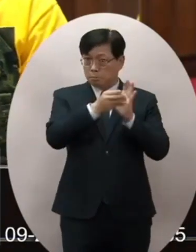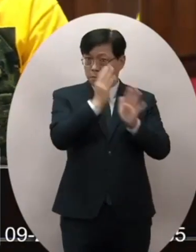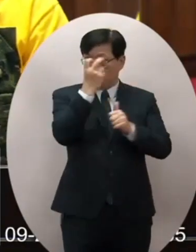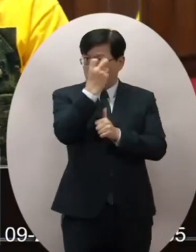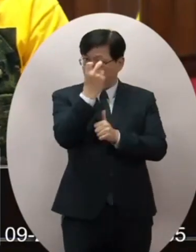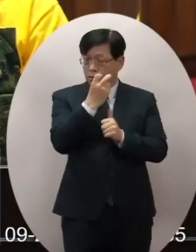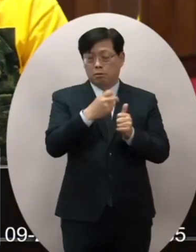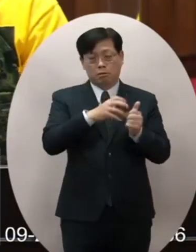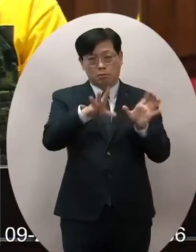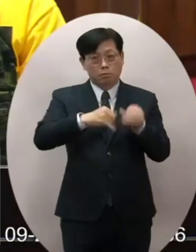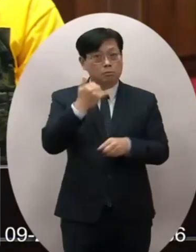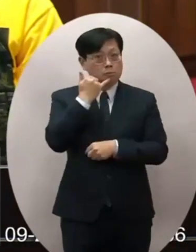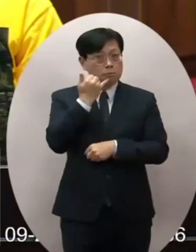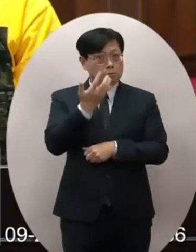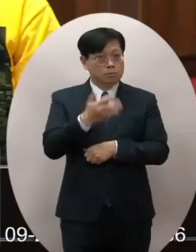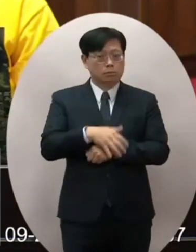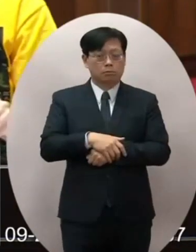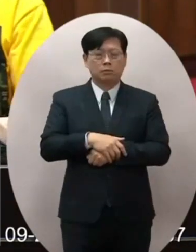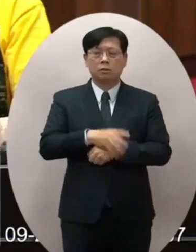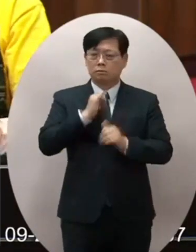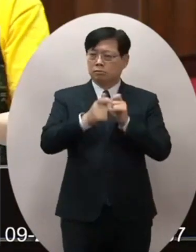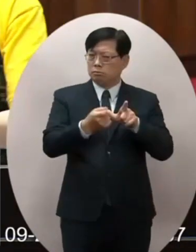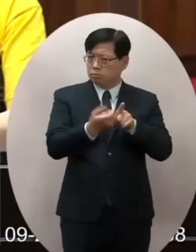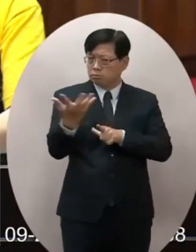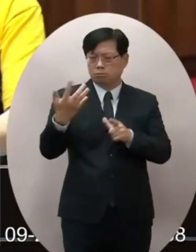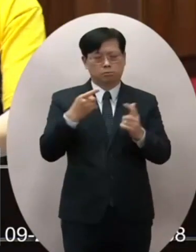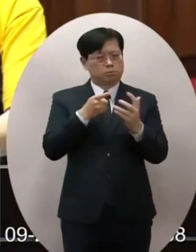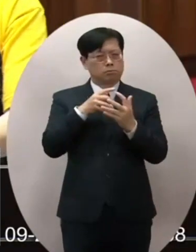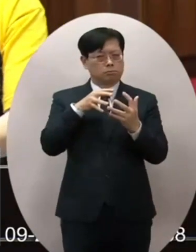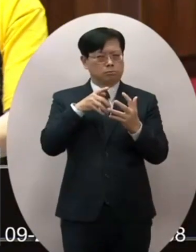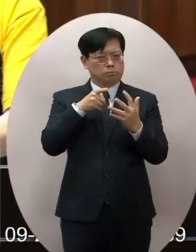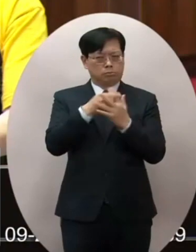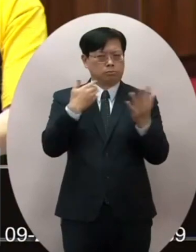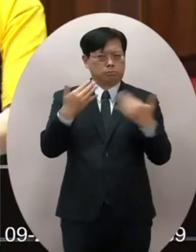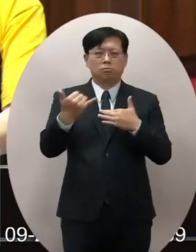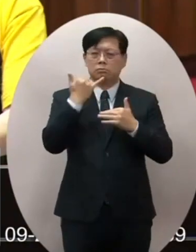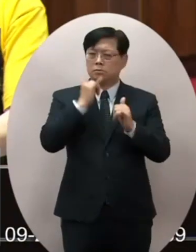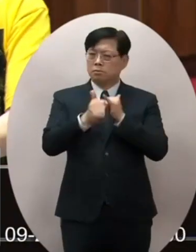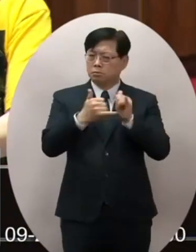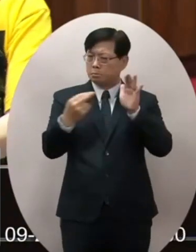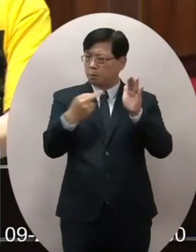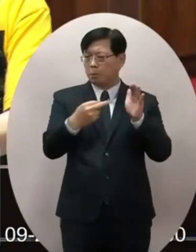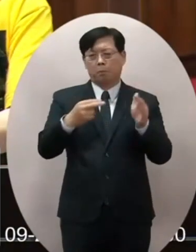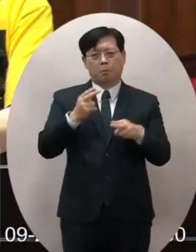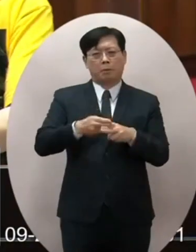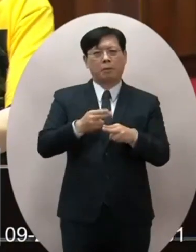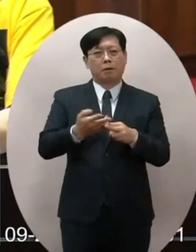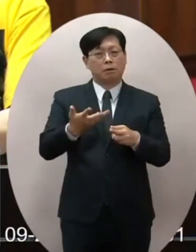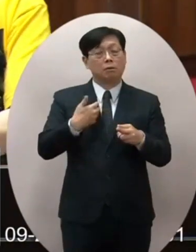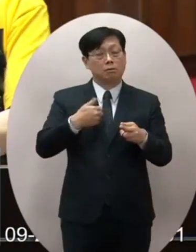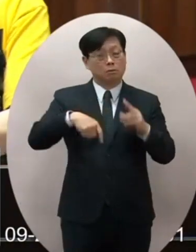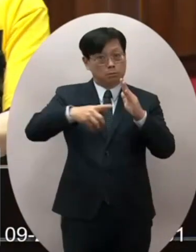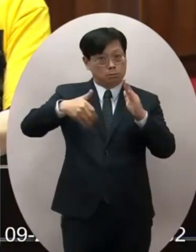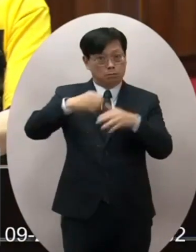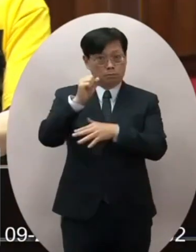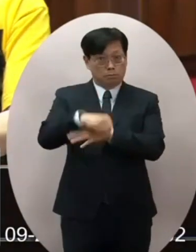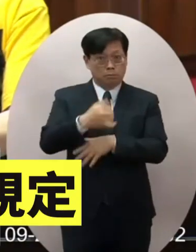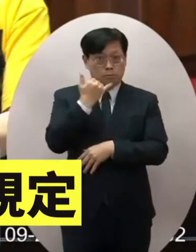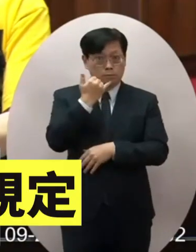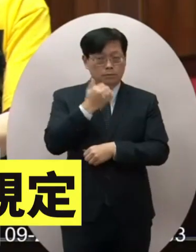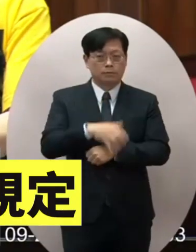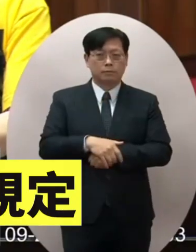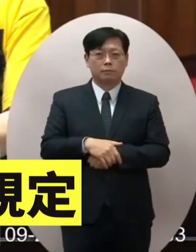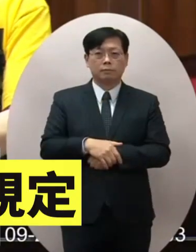阅相关的资料让一切公开透明来说服大家？请问院长是不是同意